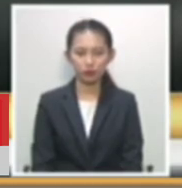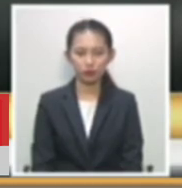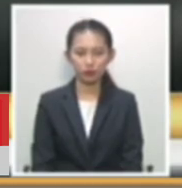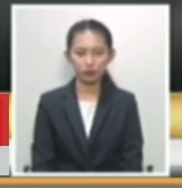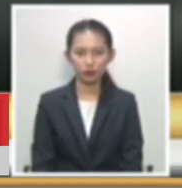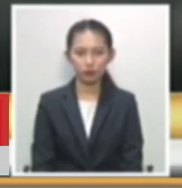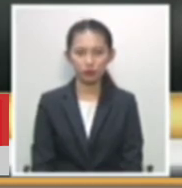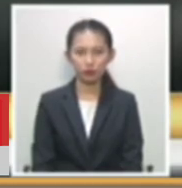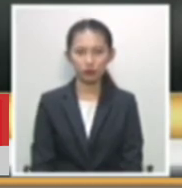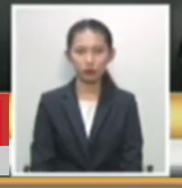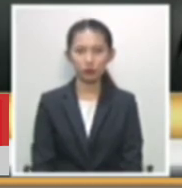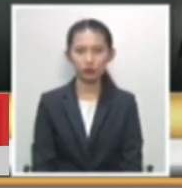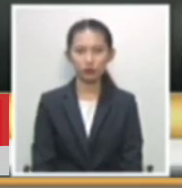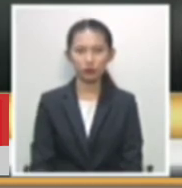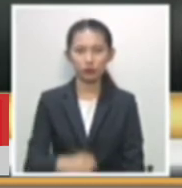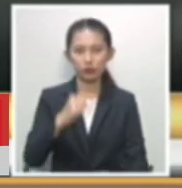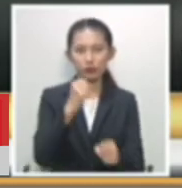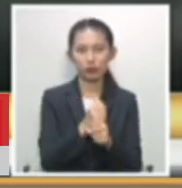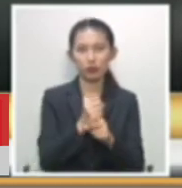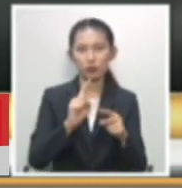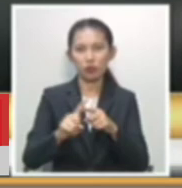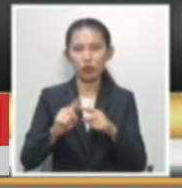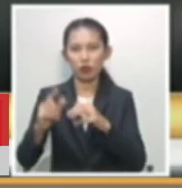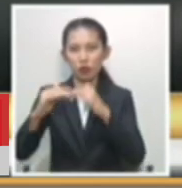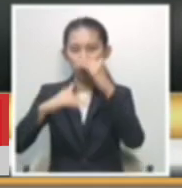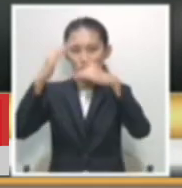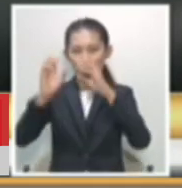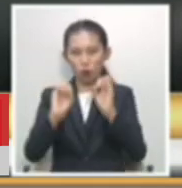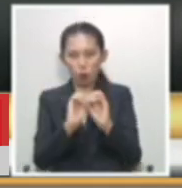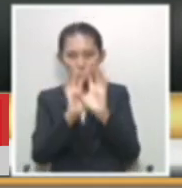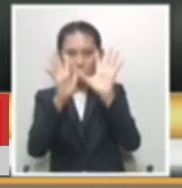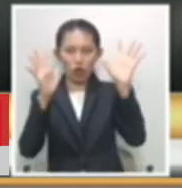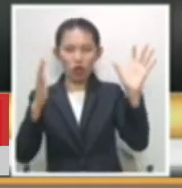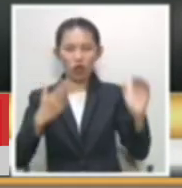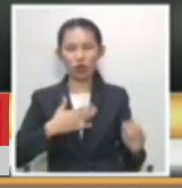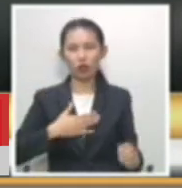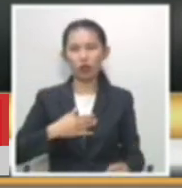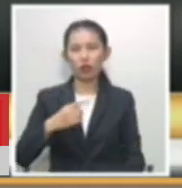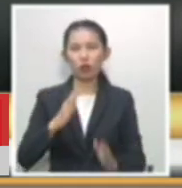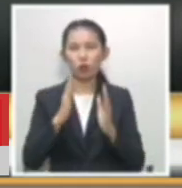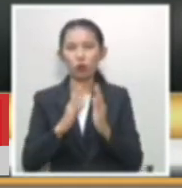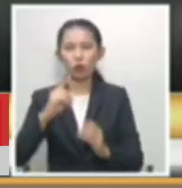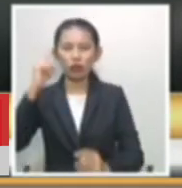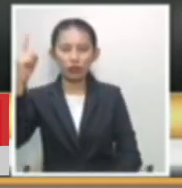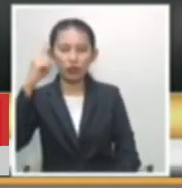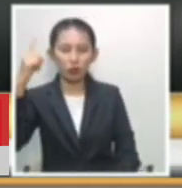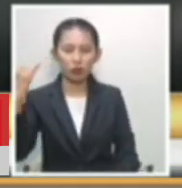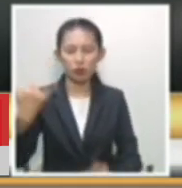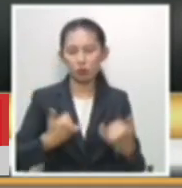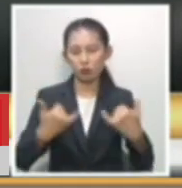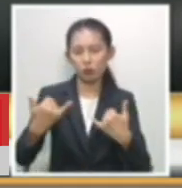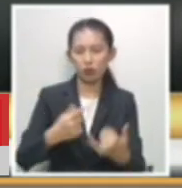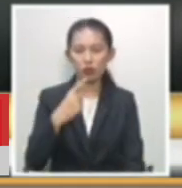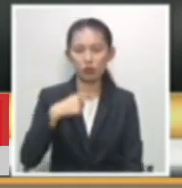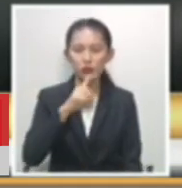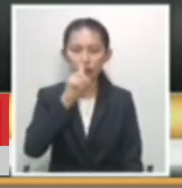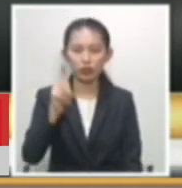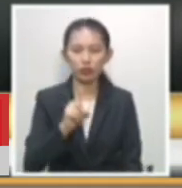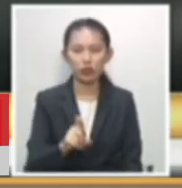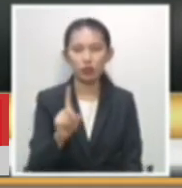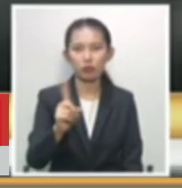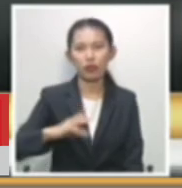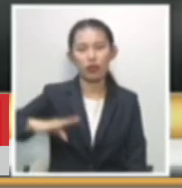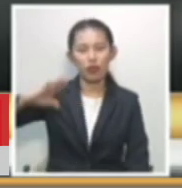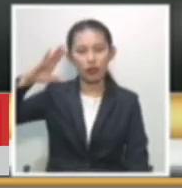ใจตอนนี้ในสายตานักท่องเที่ยวมีคำถามเต็มไปหมดค่ะว่าทหาร